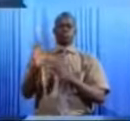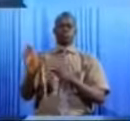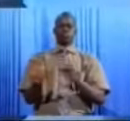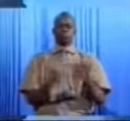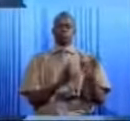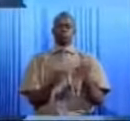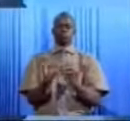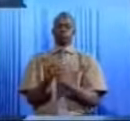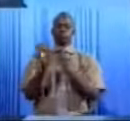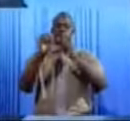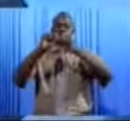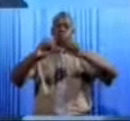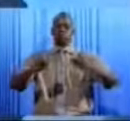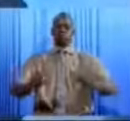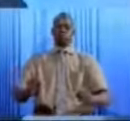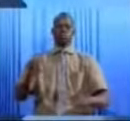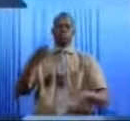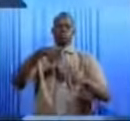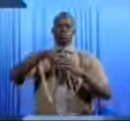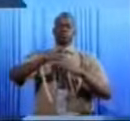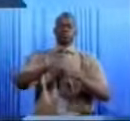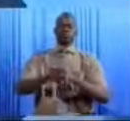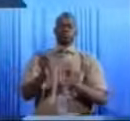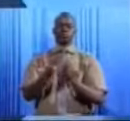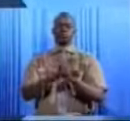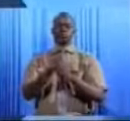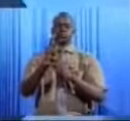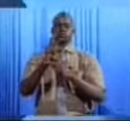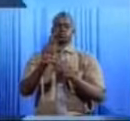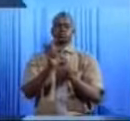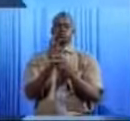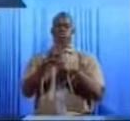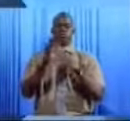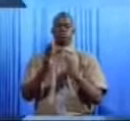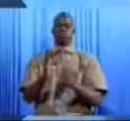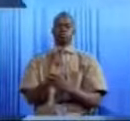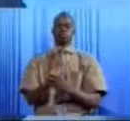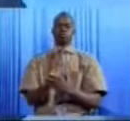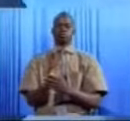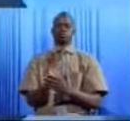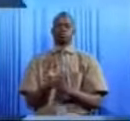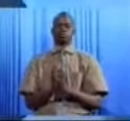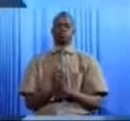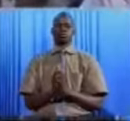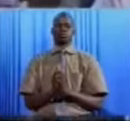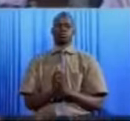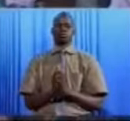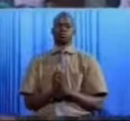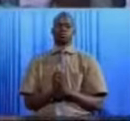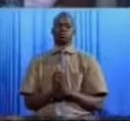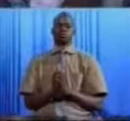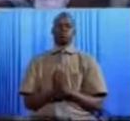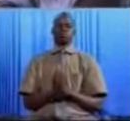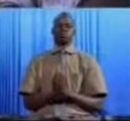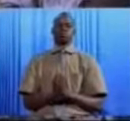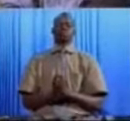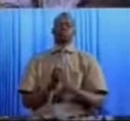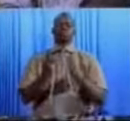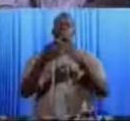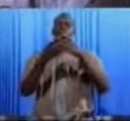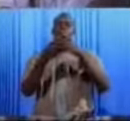érosifs et le reboisement et la formation des producteurs le potage claude inévitable le lancement